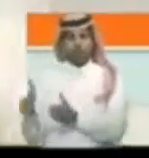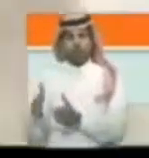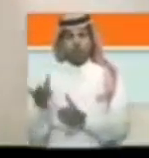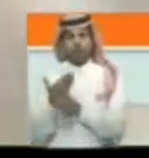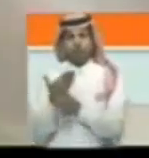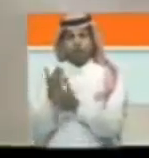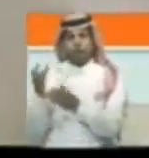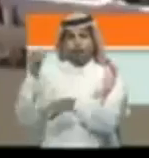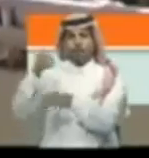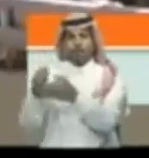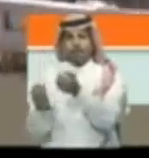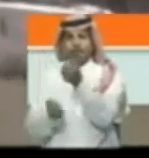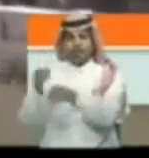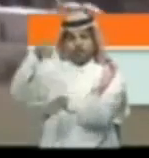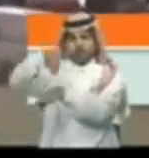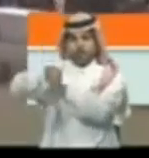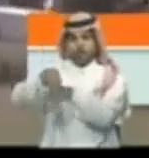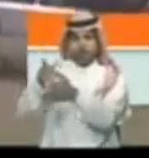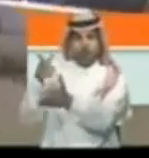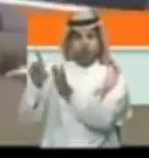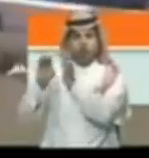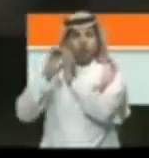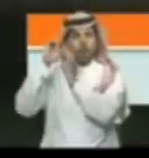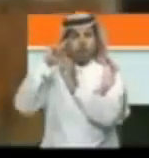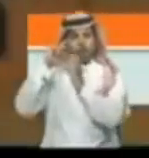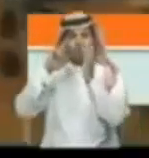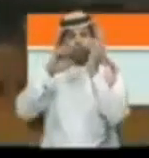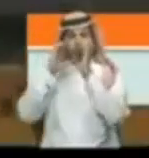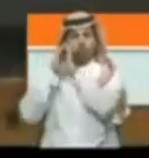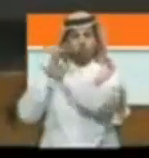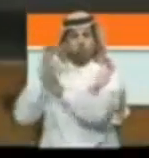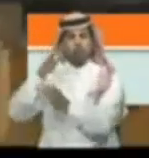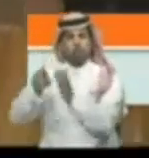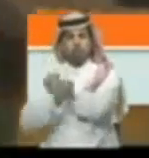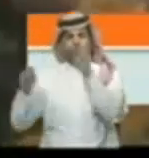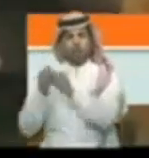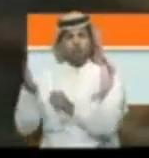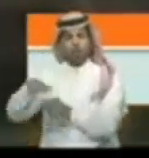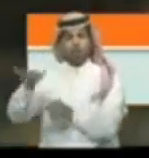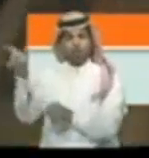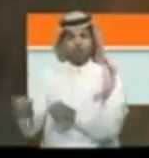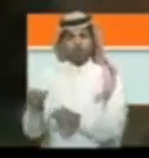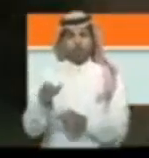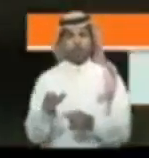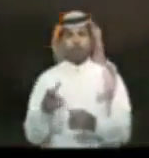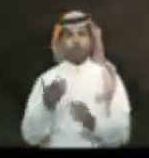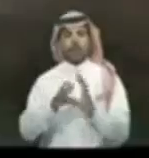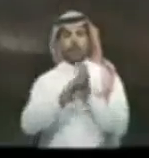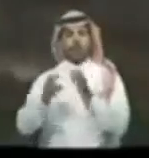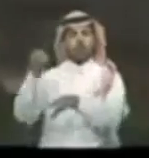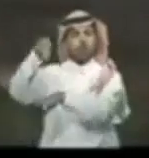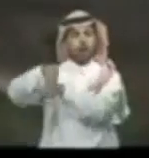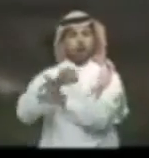على متن أحد الأطقم. كما أسفر القصف أيضا عن تدمير الطقم القتالي وأسلحة وذخائر كانت على